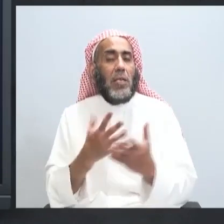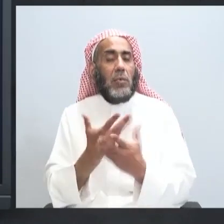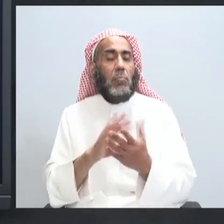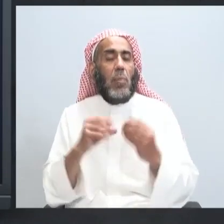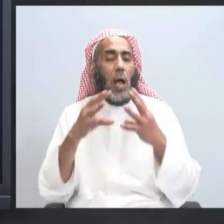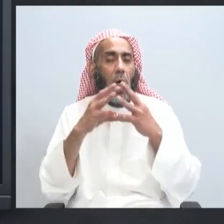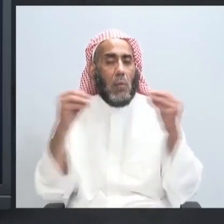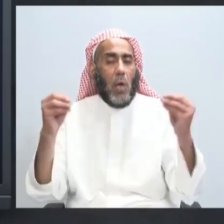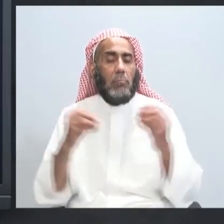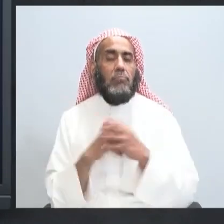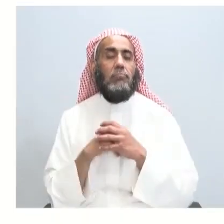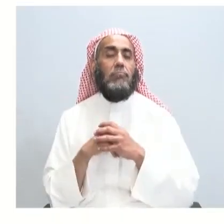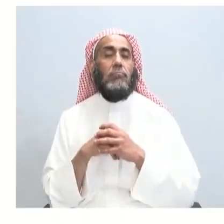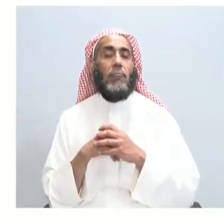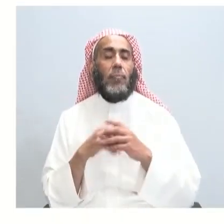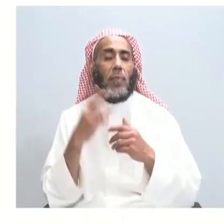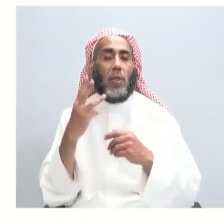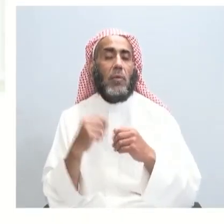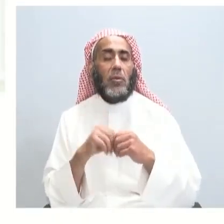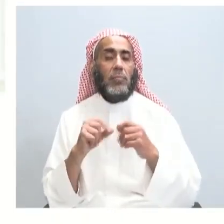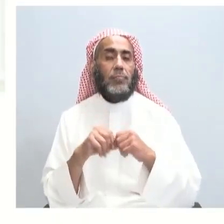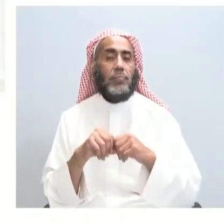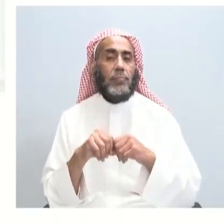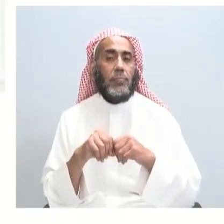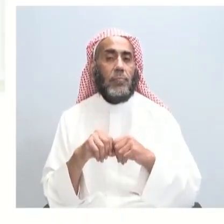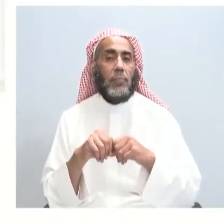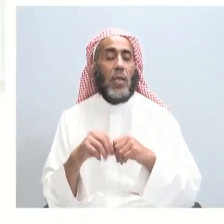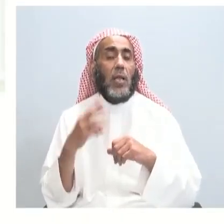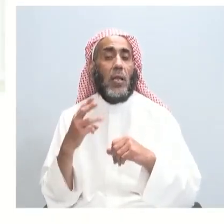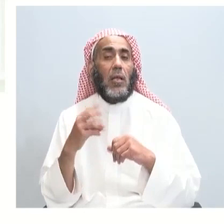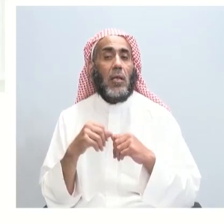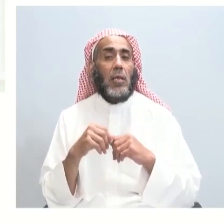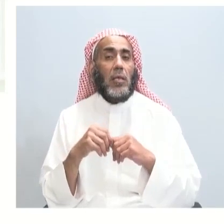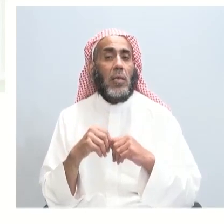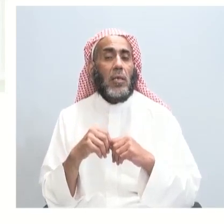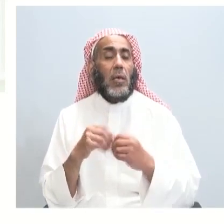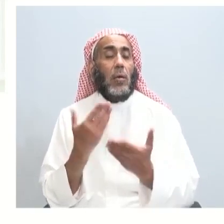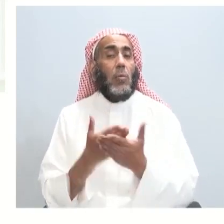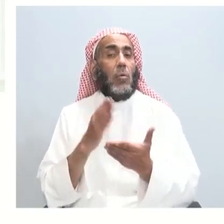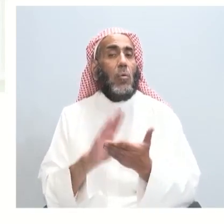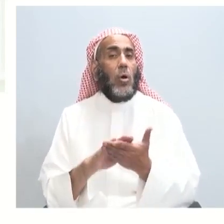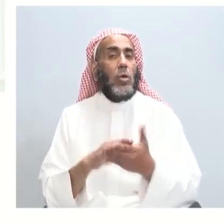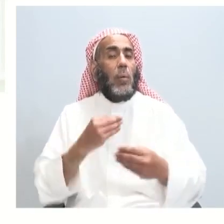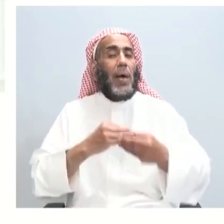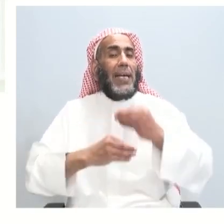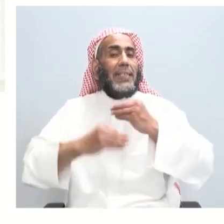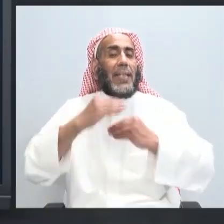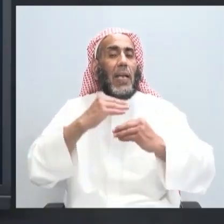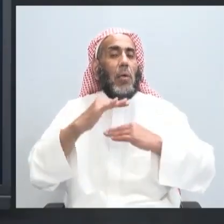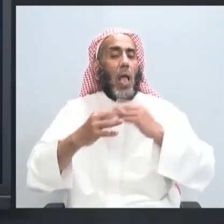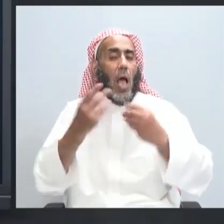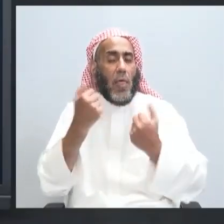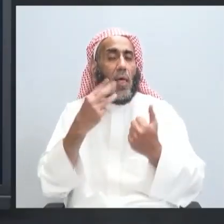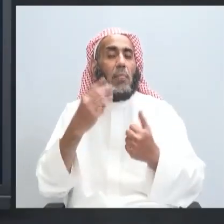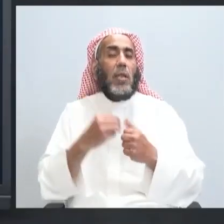داخله في معاجم المعانين ثلاث امثله جميل ثالثا هنا معجم التقليبات اذكر ثلاث